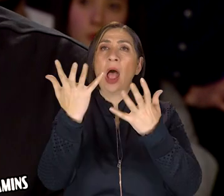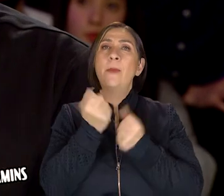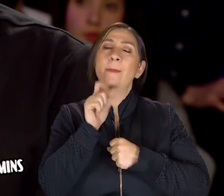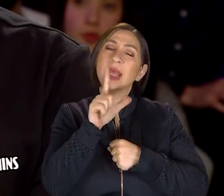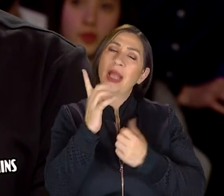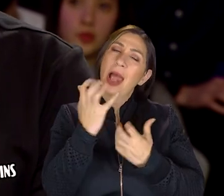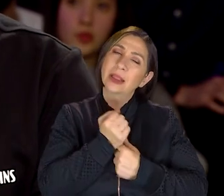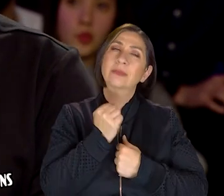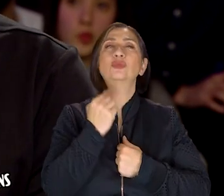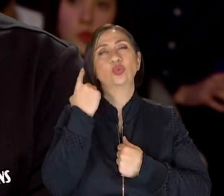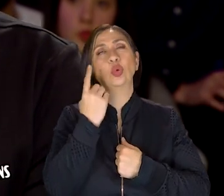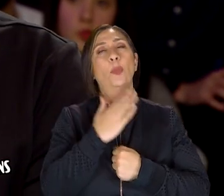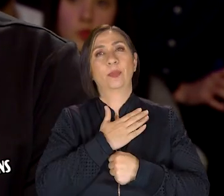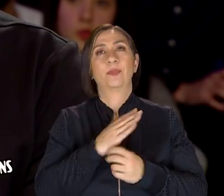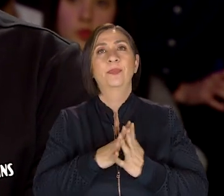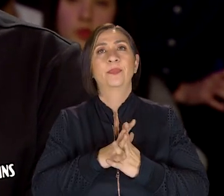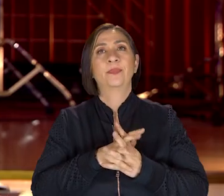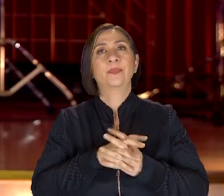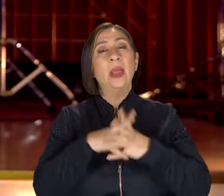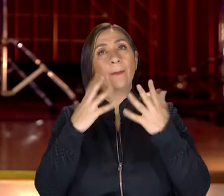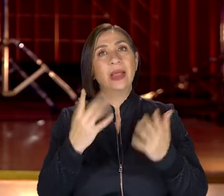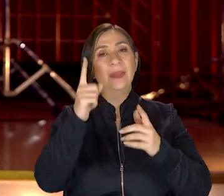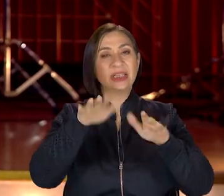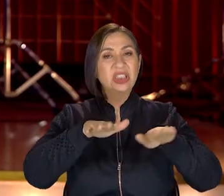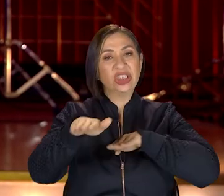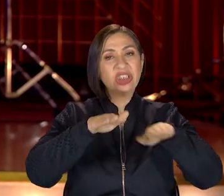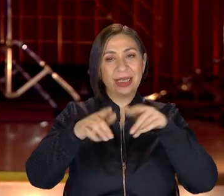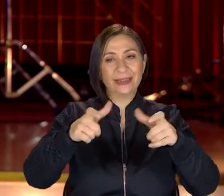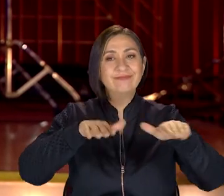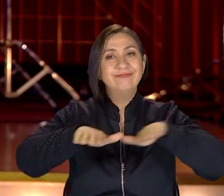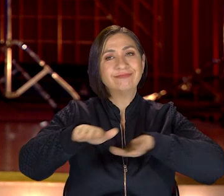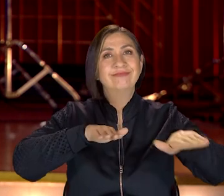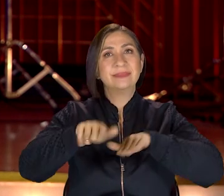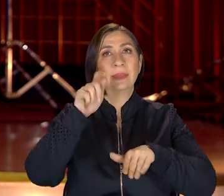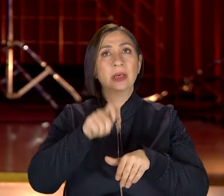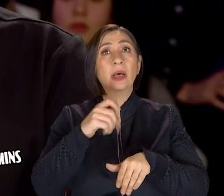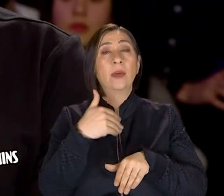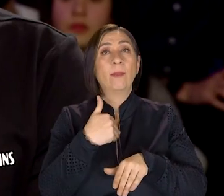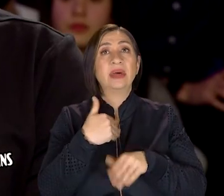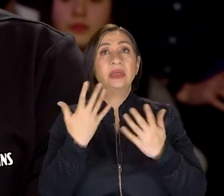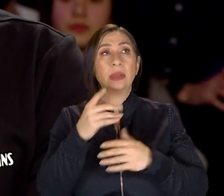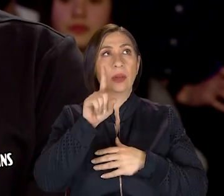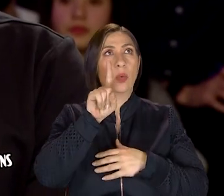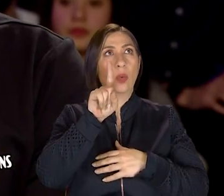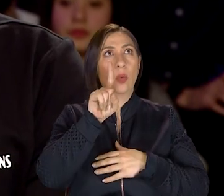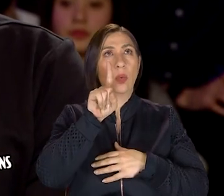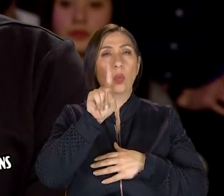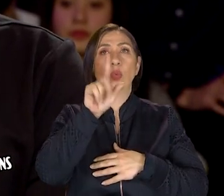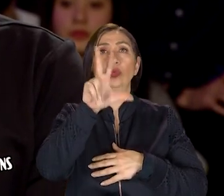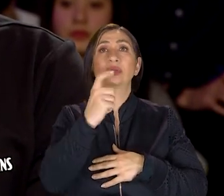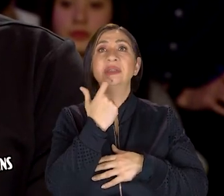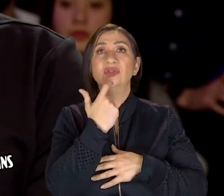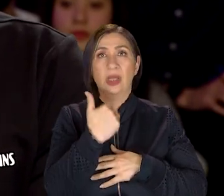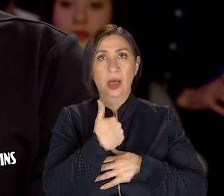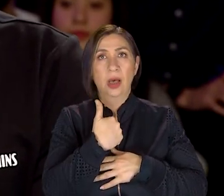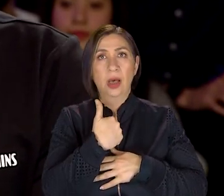gerekeni aldığımı düşünüyorum oradan abi. Peki bir ara bir DJ'liğin var. Abi ben zaten 13